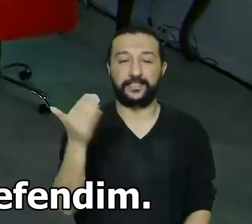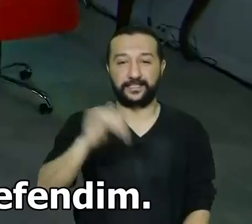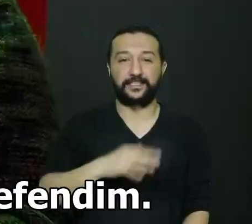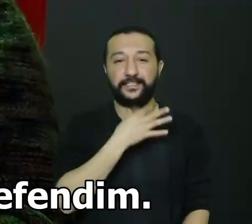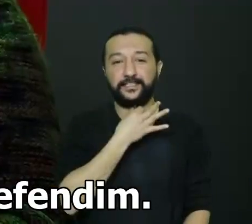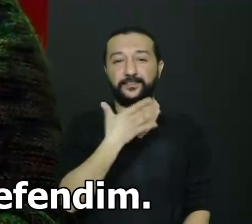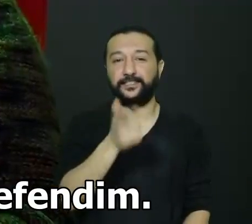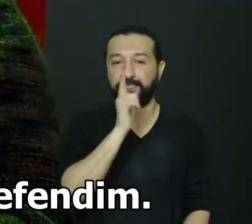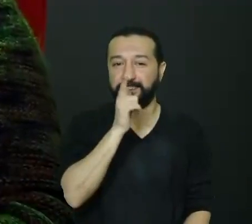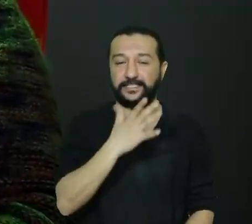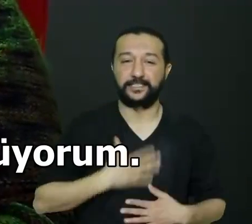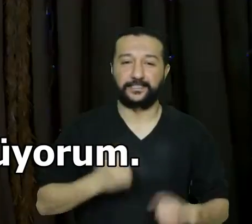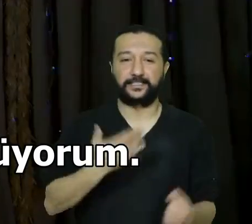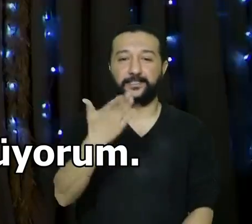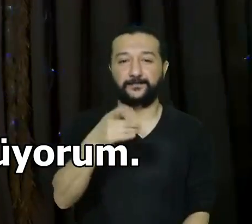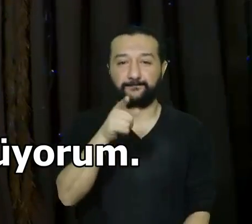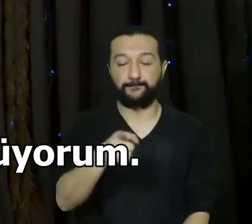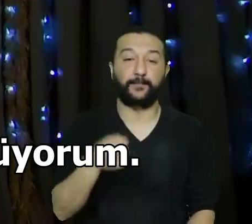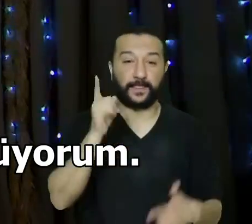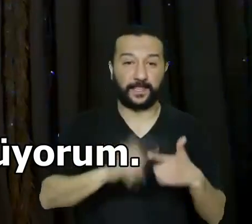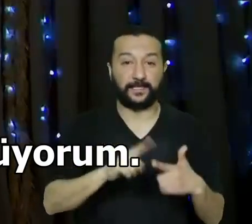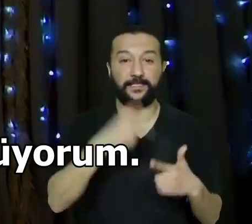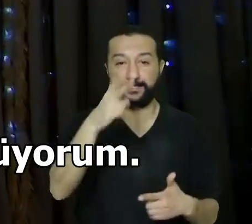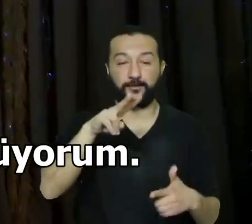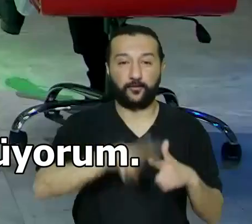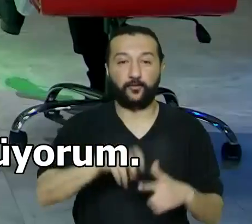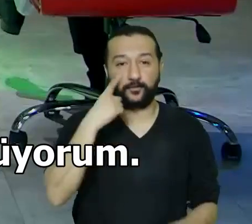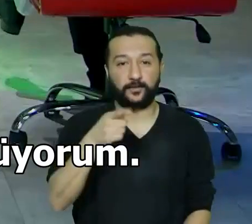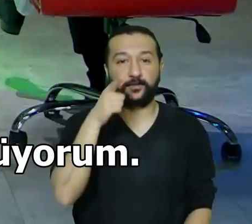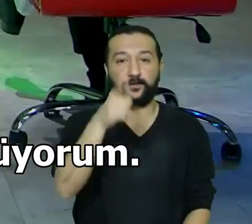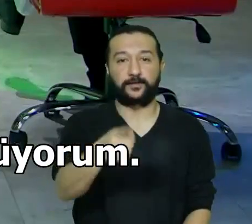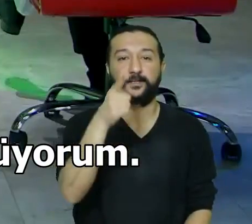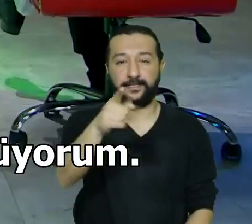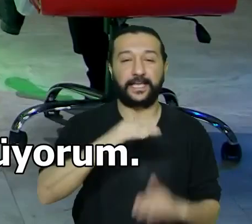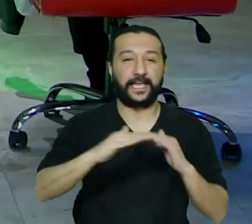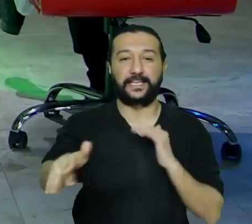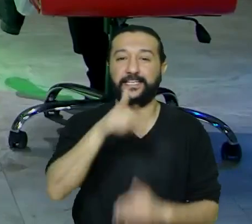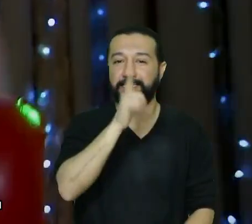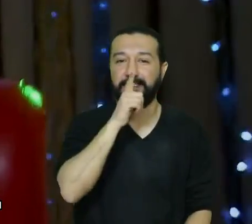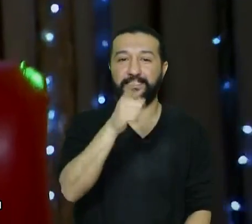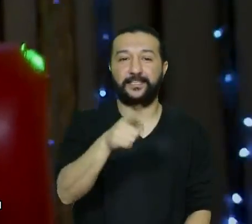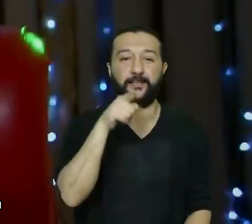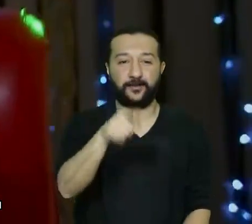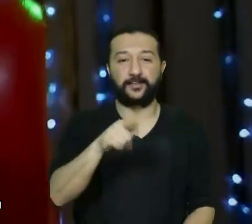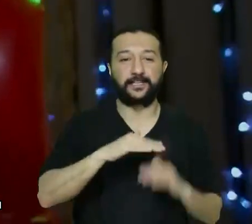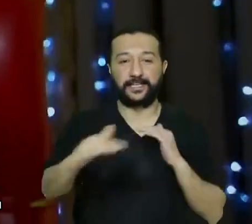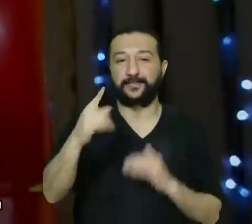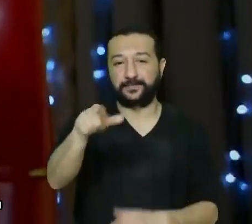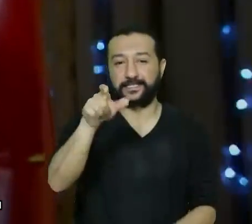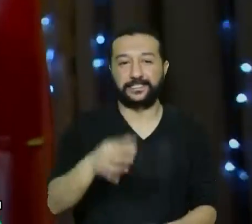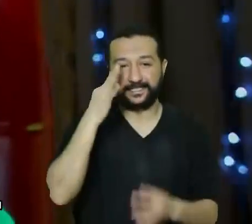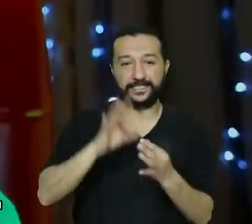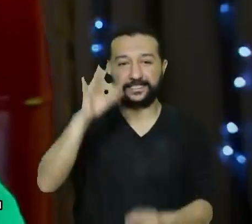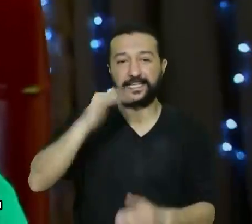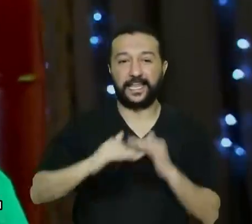Ayağınıza sağlık, sesinize sağlık efendim. Ve hemen ikinci koltuğuma dönüyorum. O halkın sesi. O halktan biri